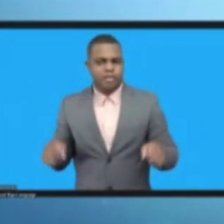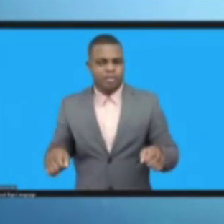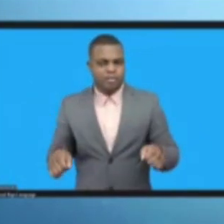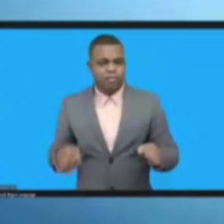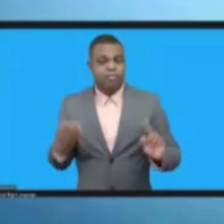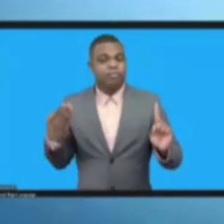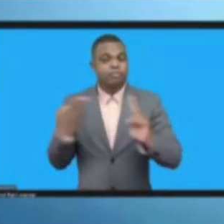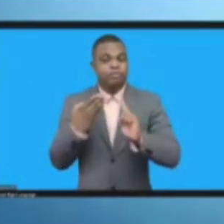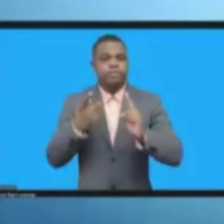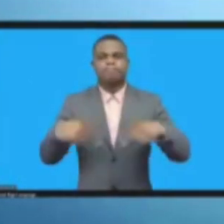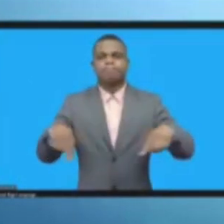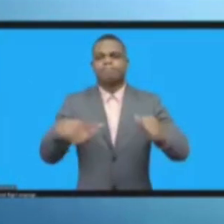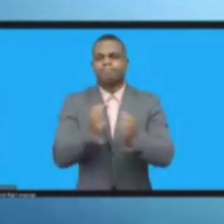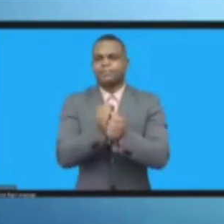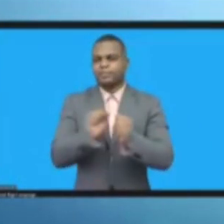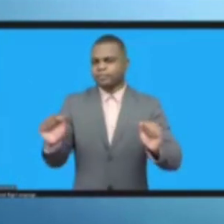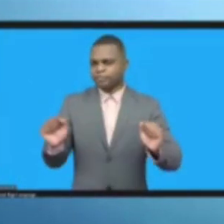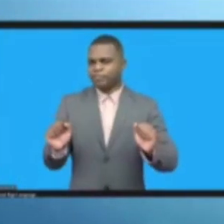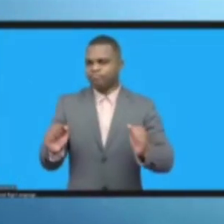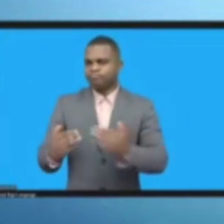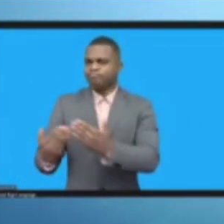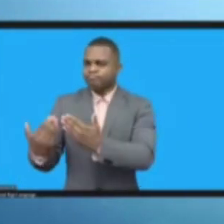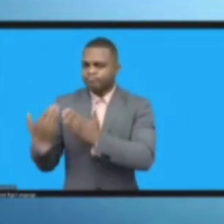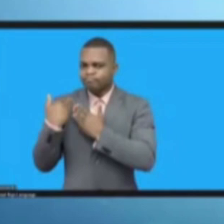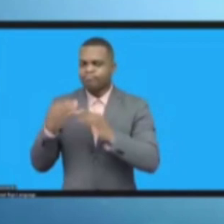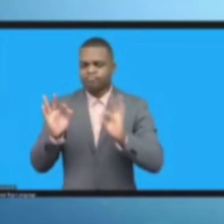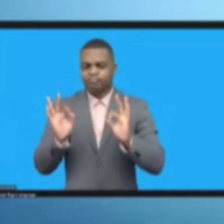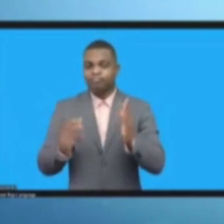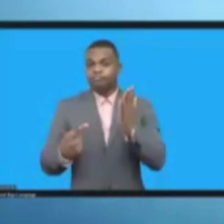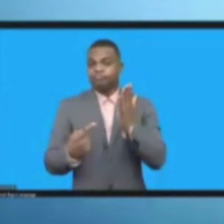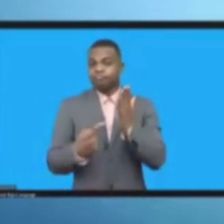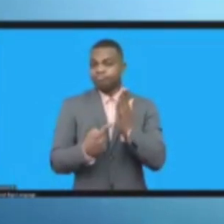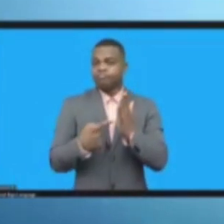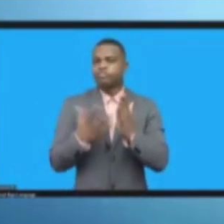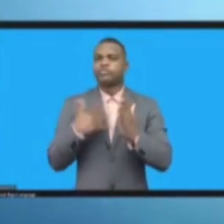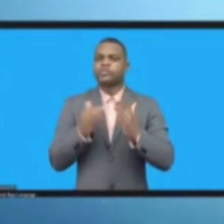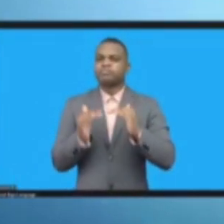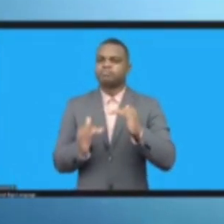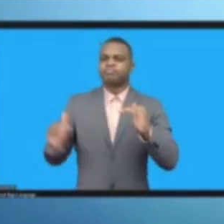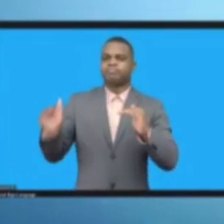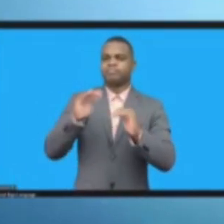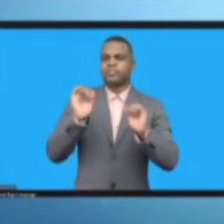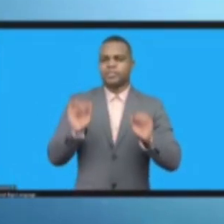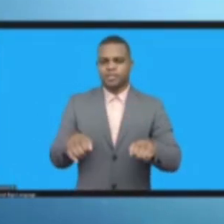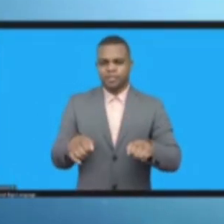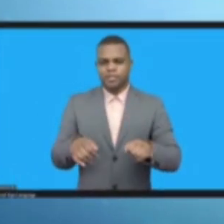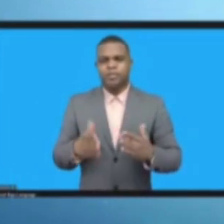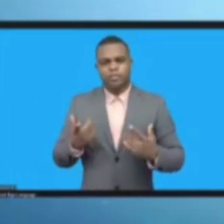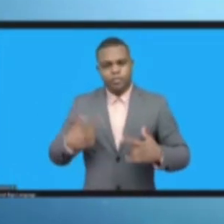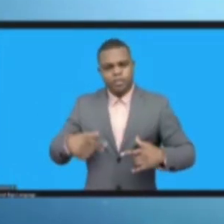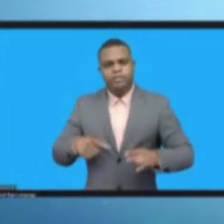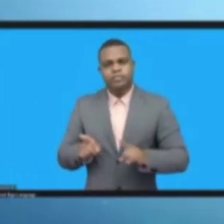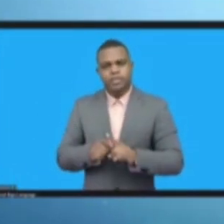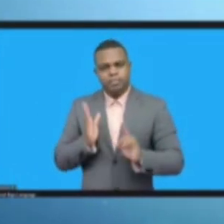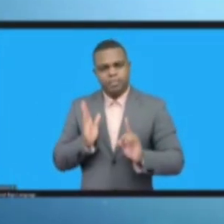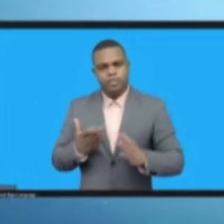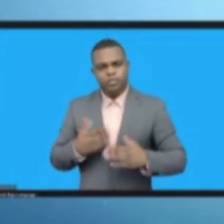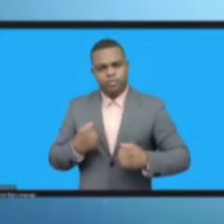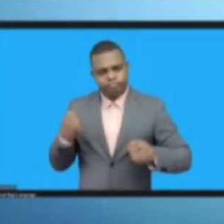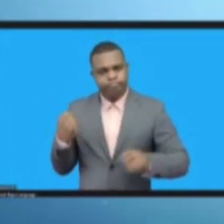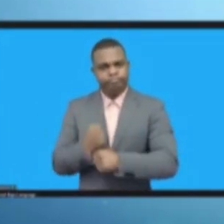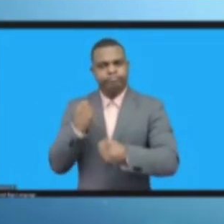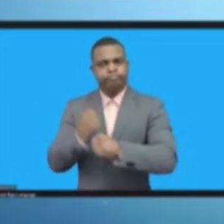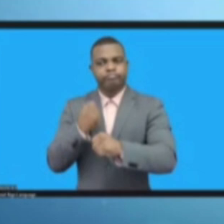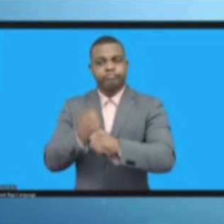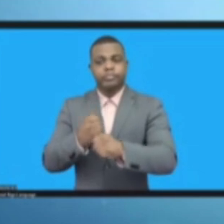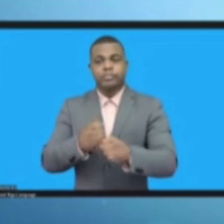И давайте мы объединим наши усилия для того, чтобы достичь поставленных задач.